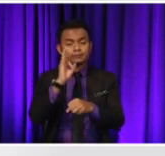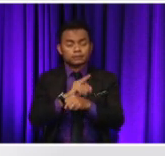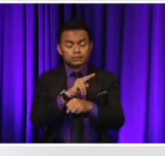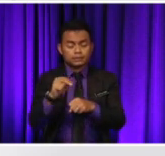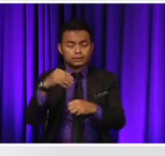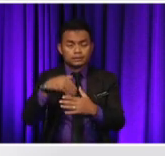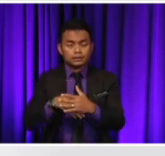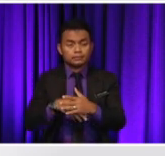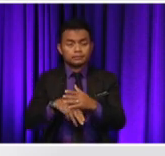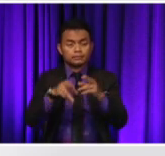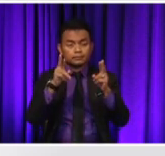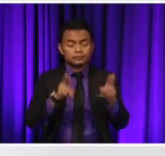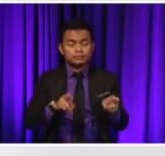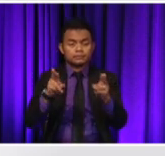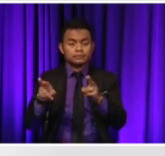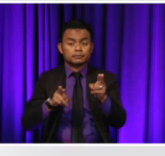4